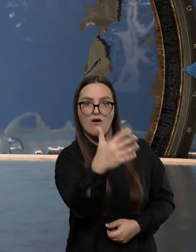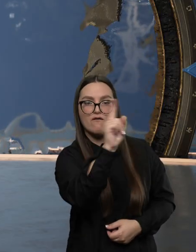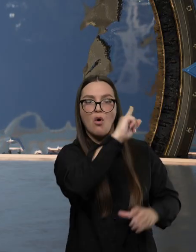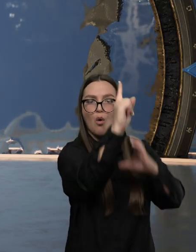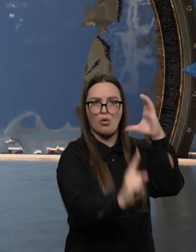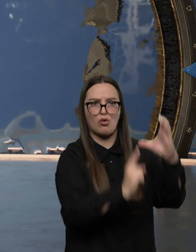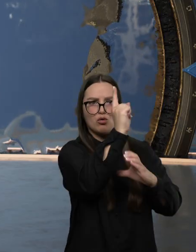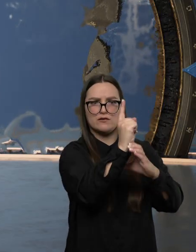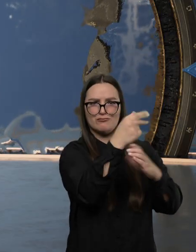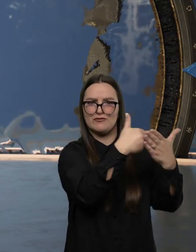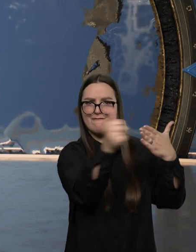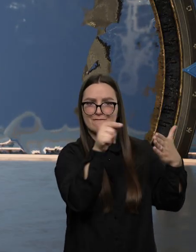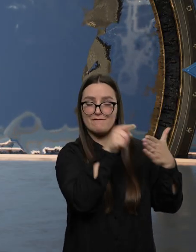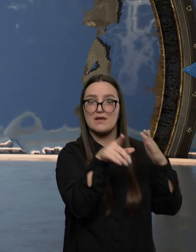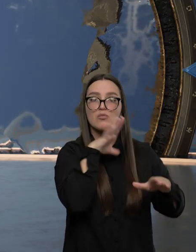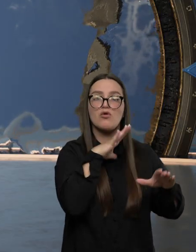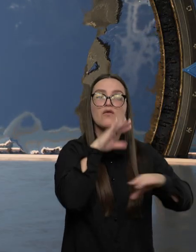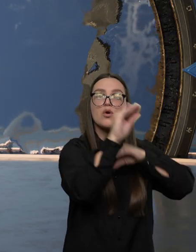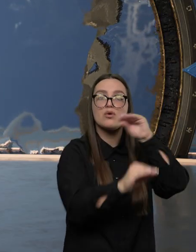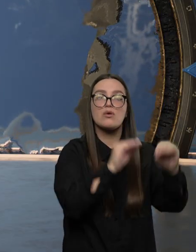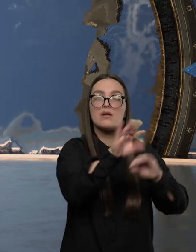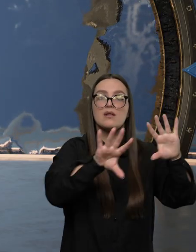agentūra ruošė